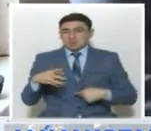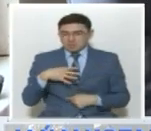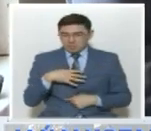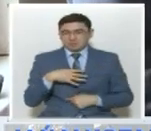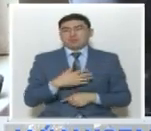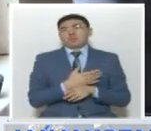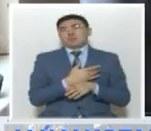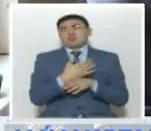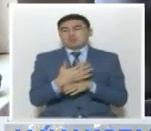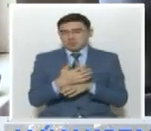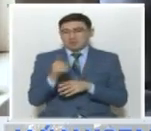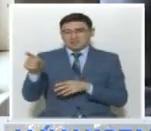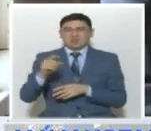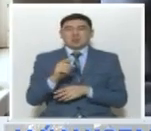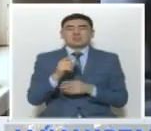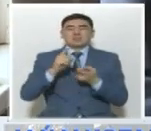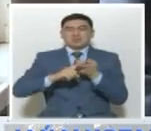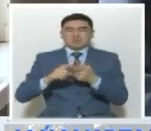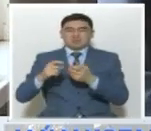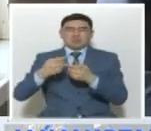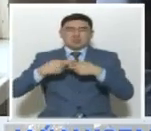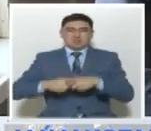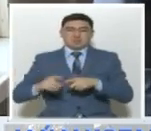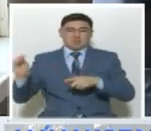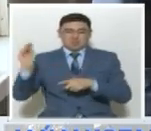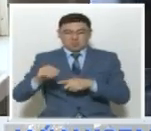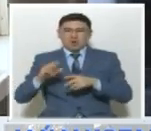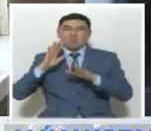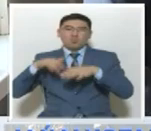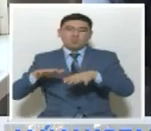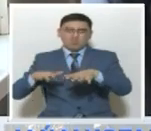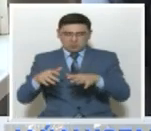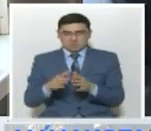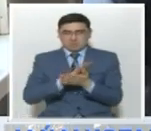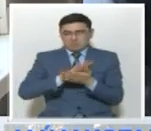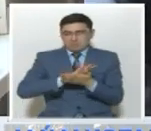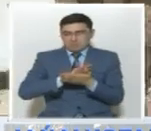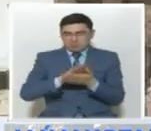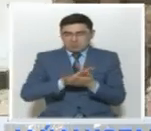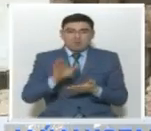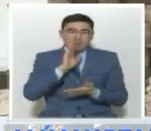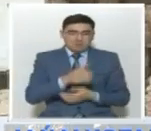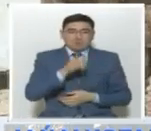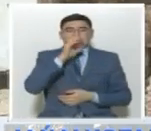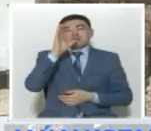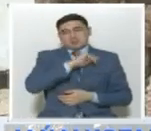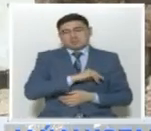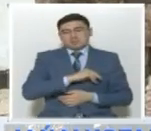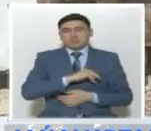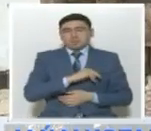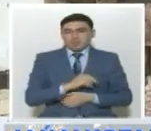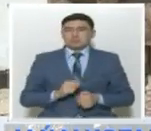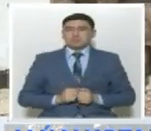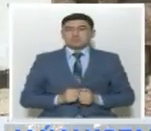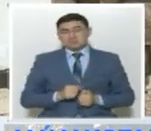Уральск заводта су тұшытатын осы қондырғыны орнатты. Содан бері теңіздің суын тұшытып ішіп отырмыз. Пётр Лупенков браконьерлермен